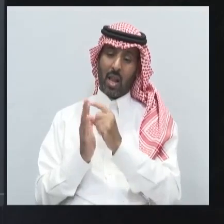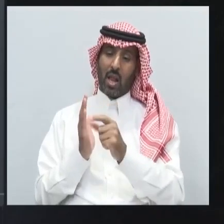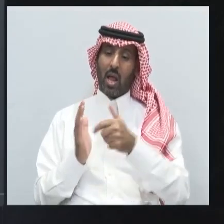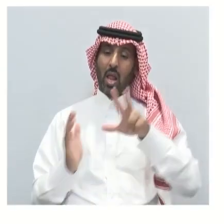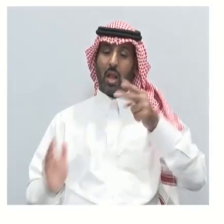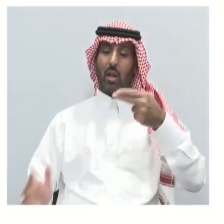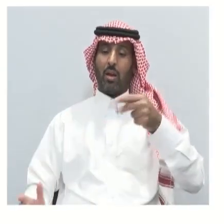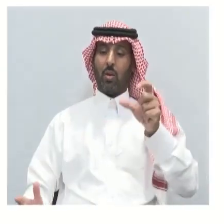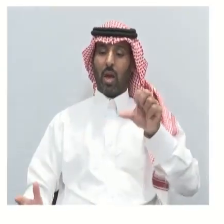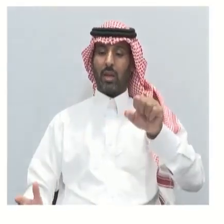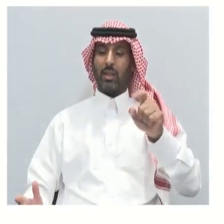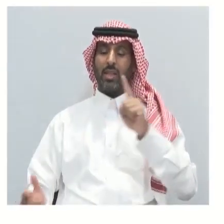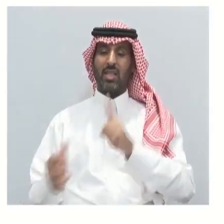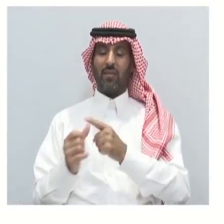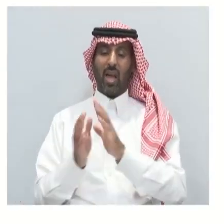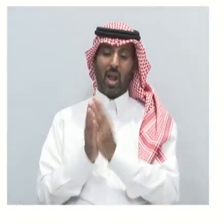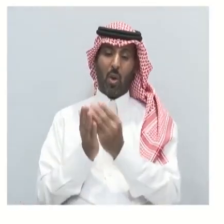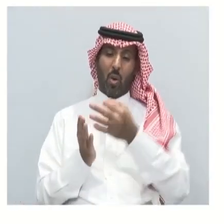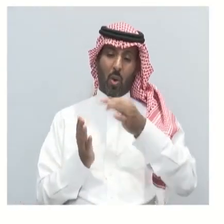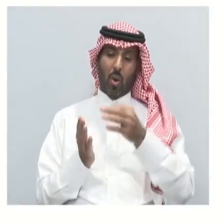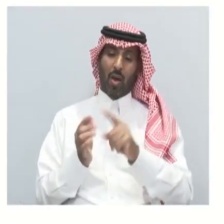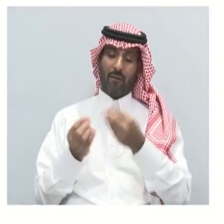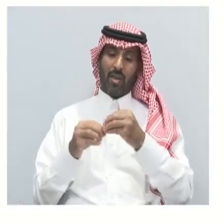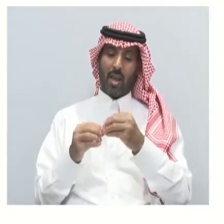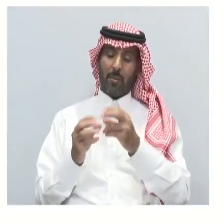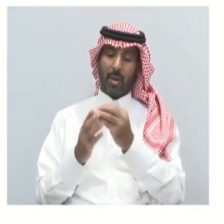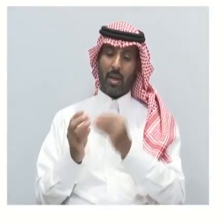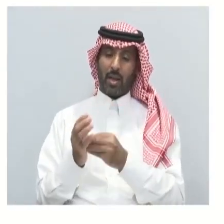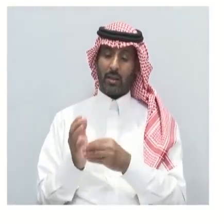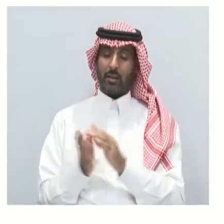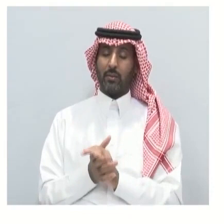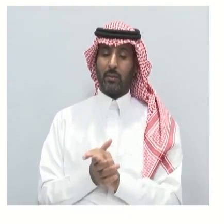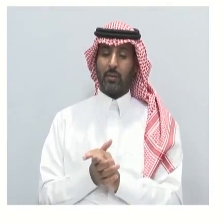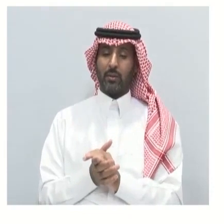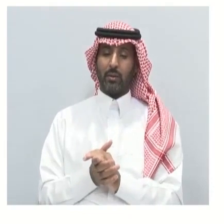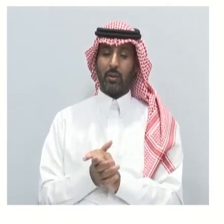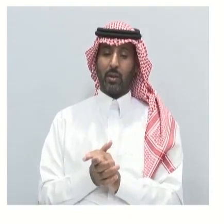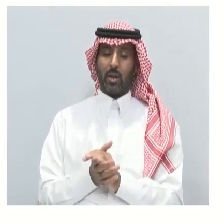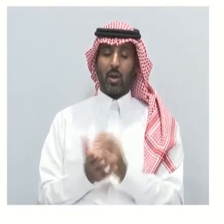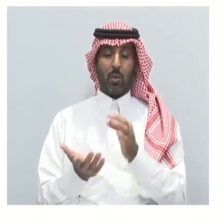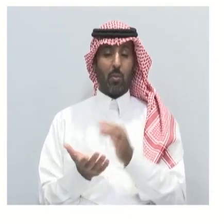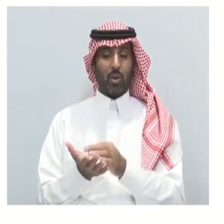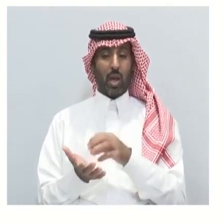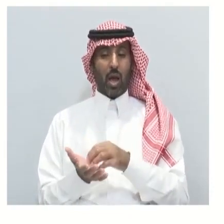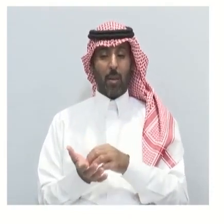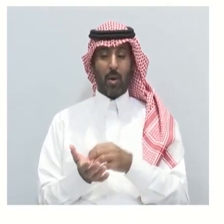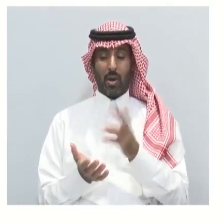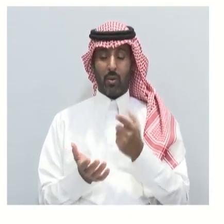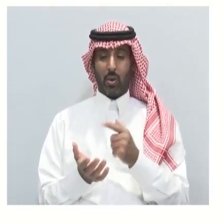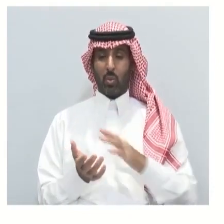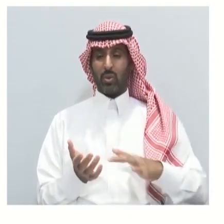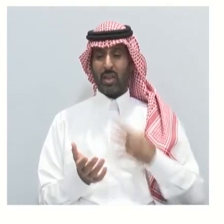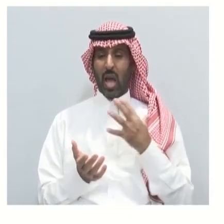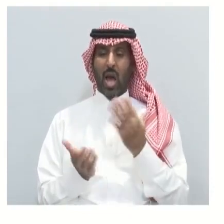الاولى من البحث تتكون من البيان البيانات الرسميه الدوله الوزاره الاداره